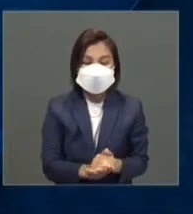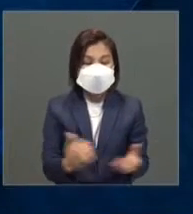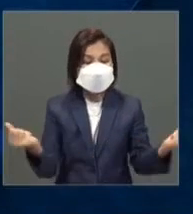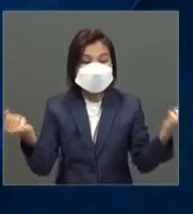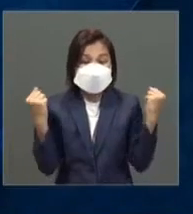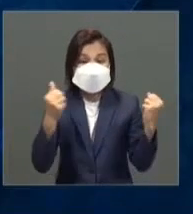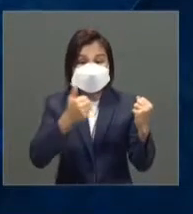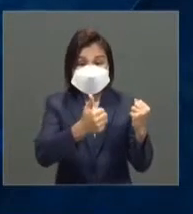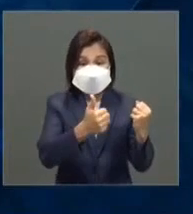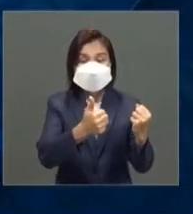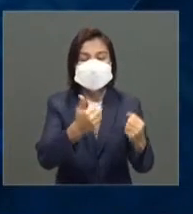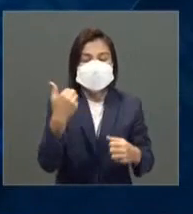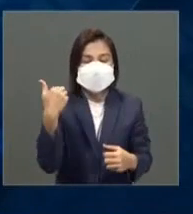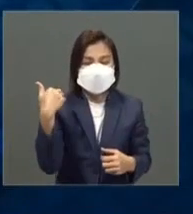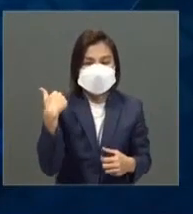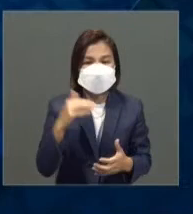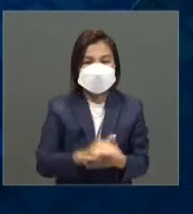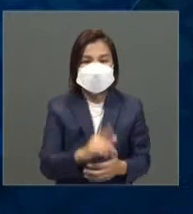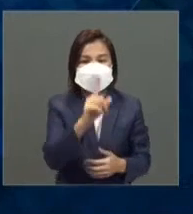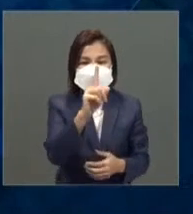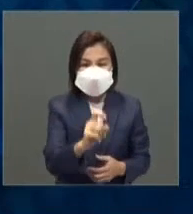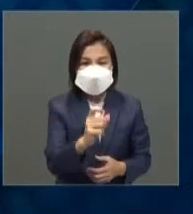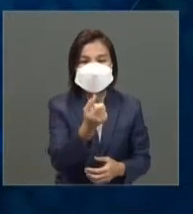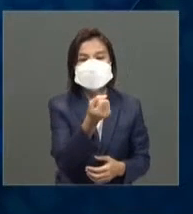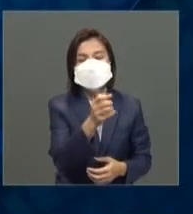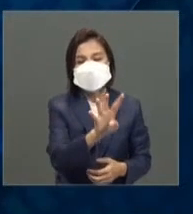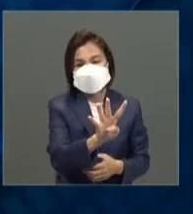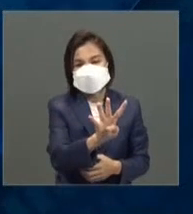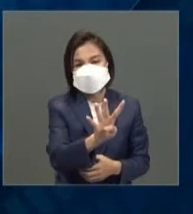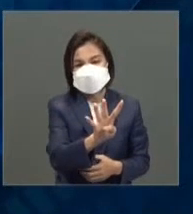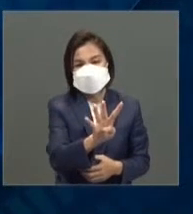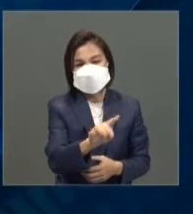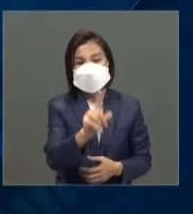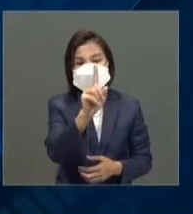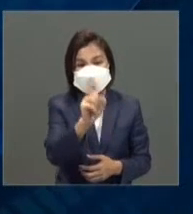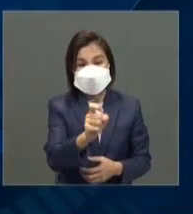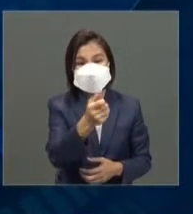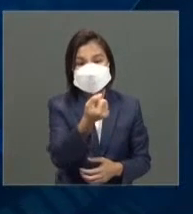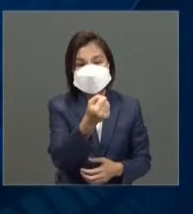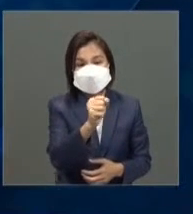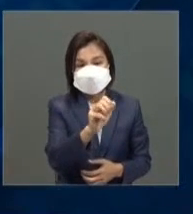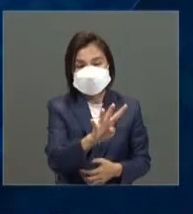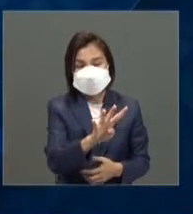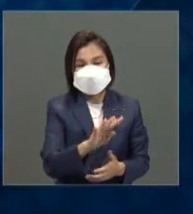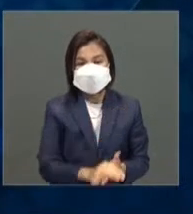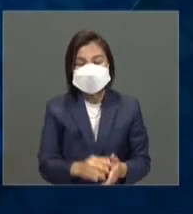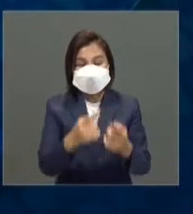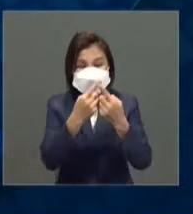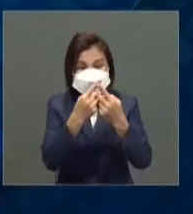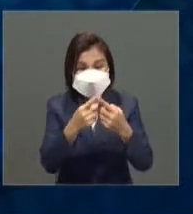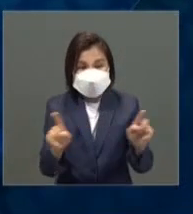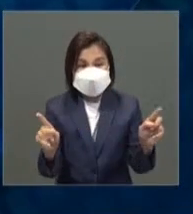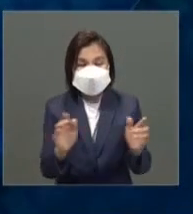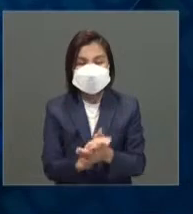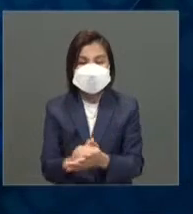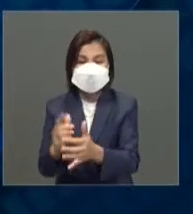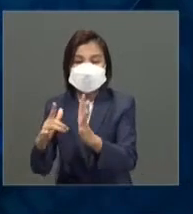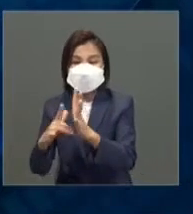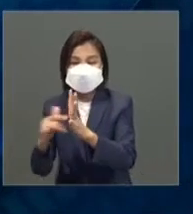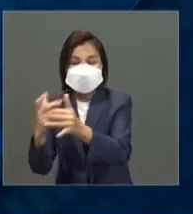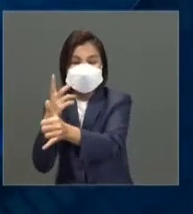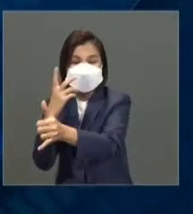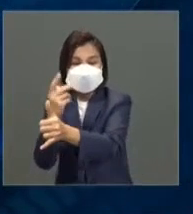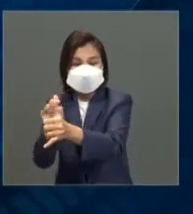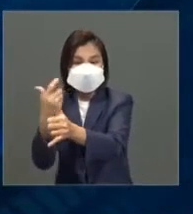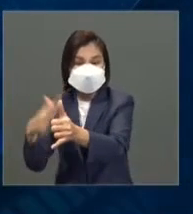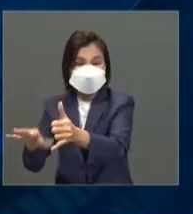ะครับแต่เสียชีวิตจะเห็นว่า14รายในช่องแรกเลยนะครับเนี่ยฮะแต่ว่าพอเขาได้รับวัคซีน